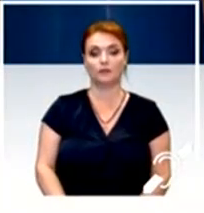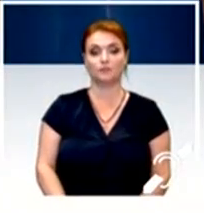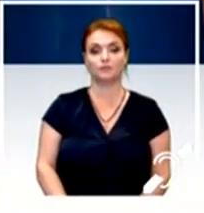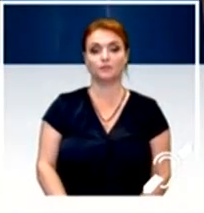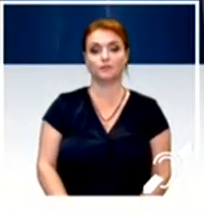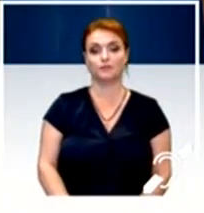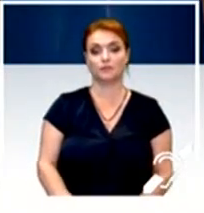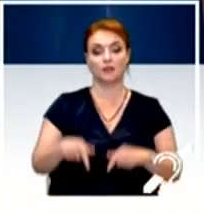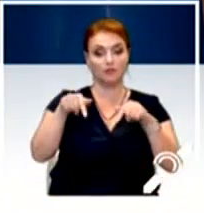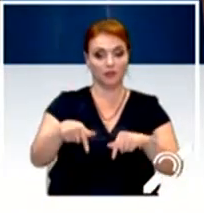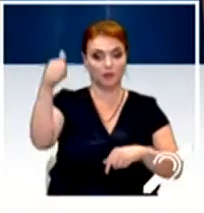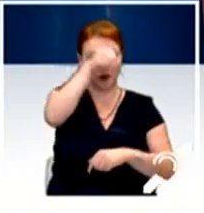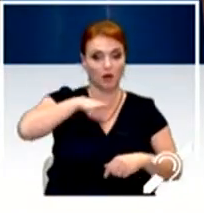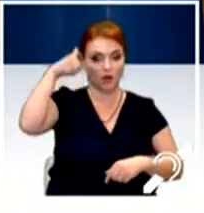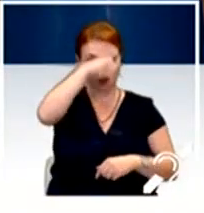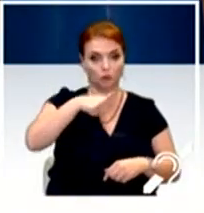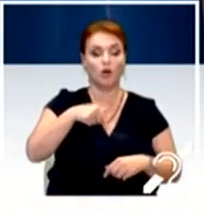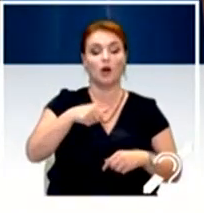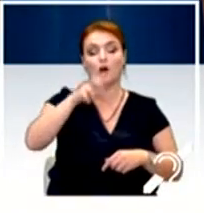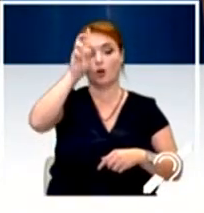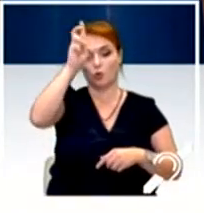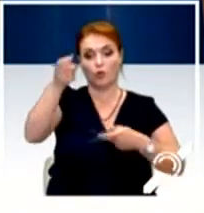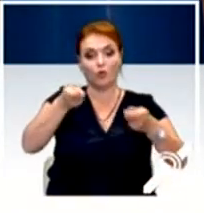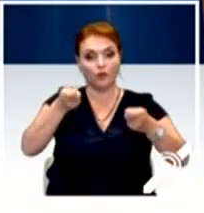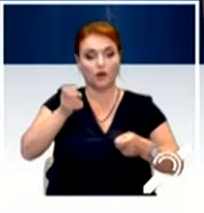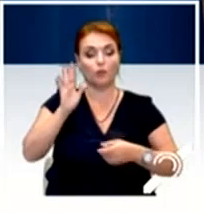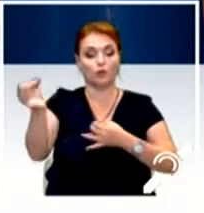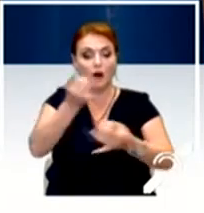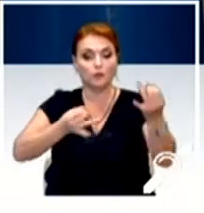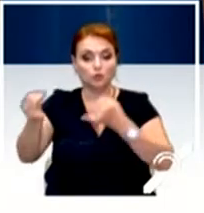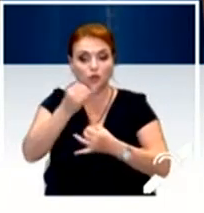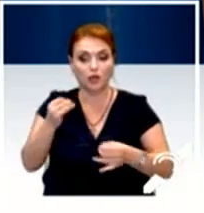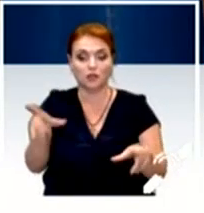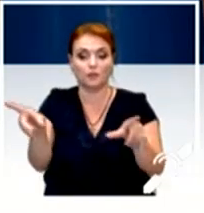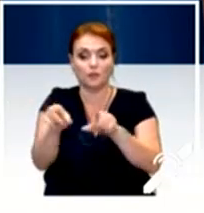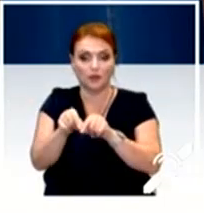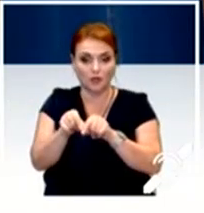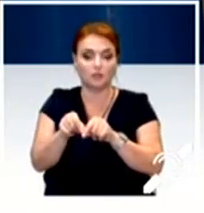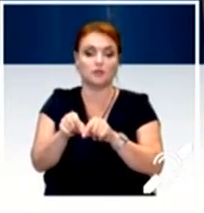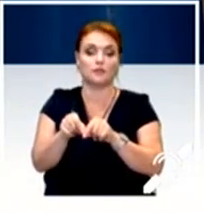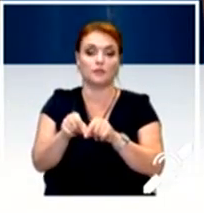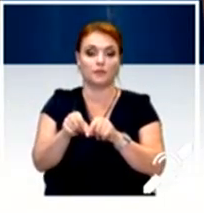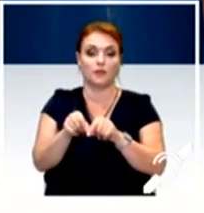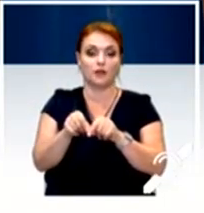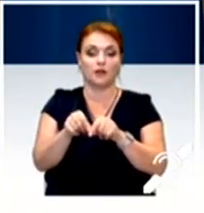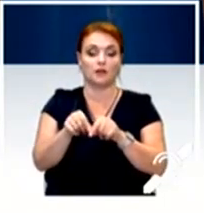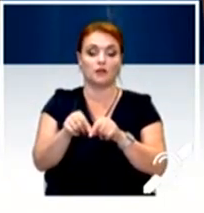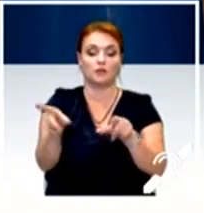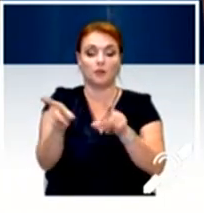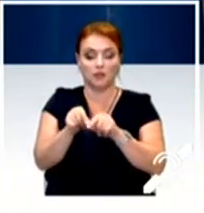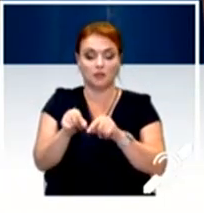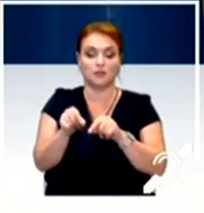În acest an, guvernul va discuta împreună cu, cum am spus, cei peste 30